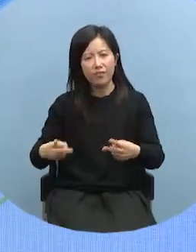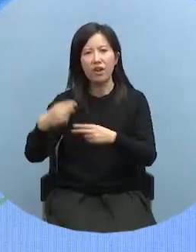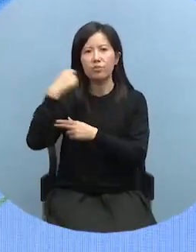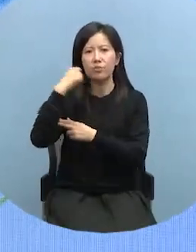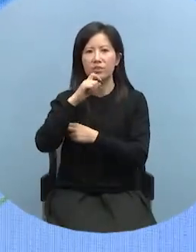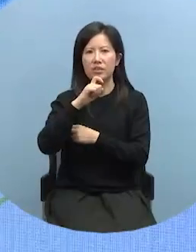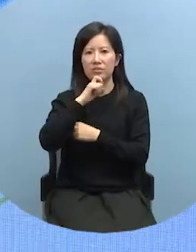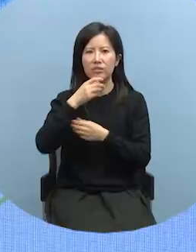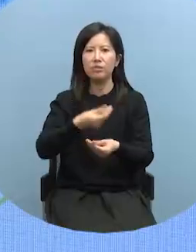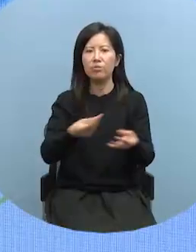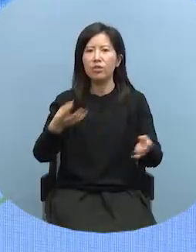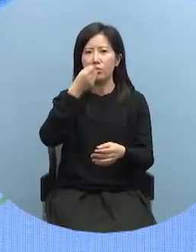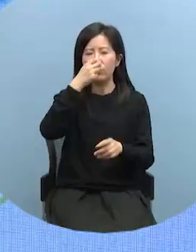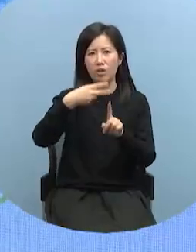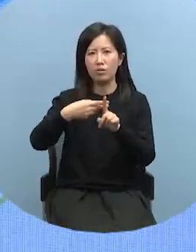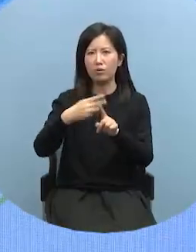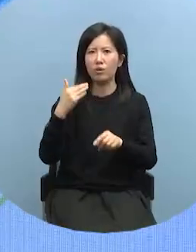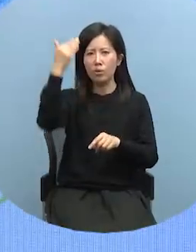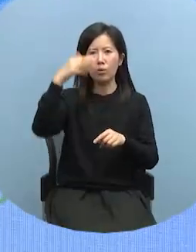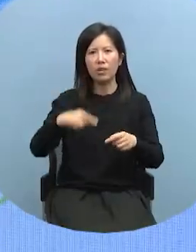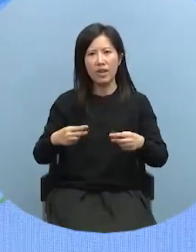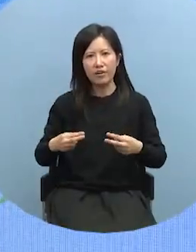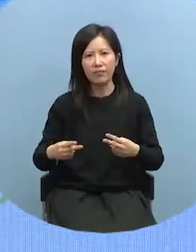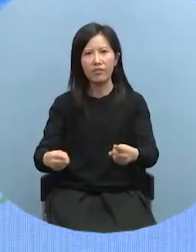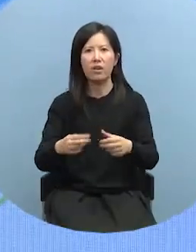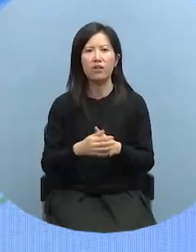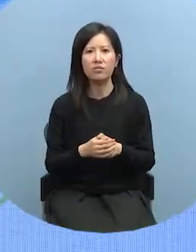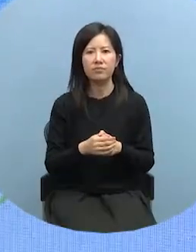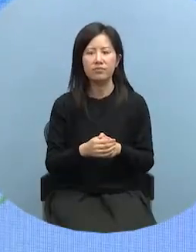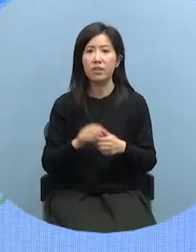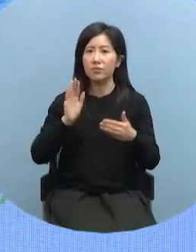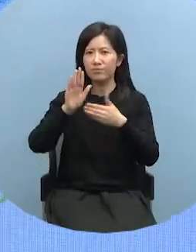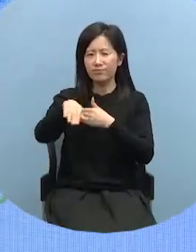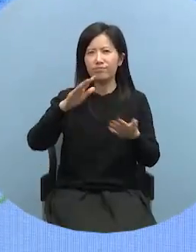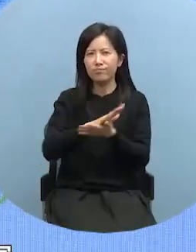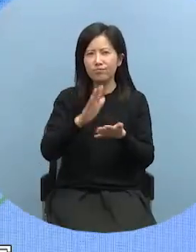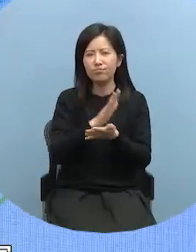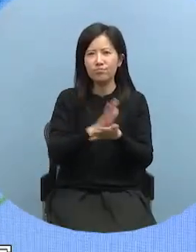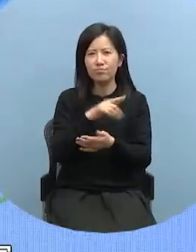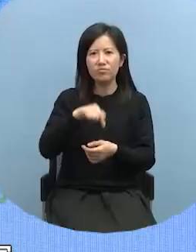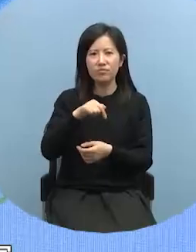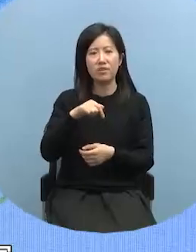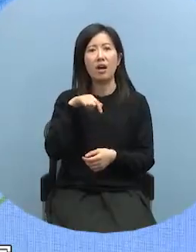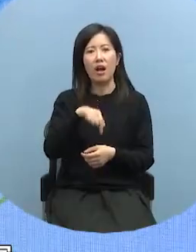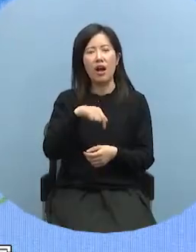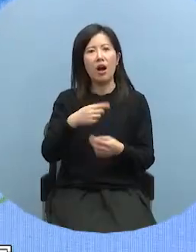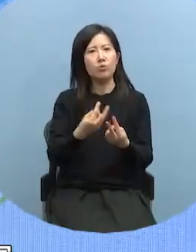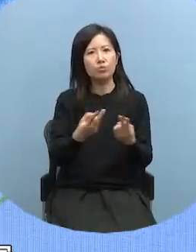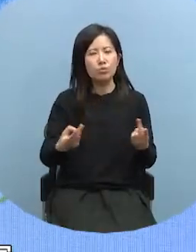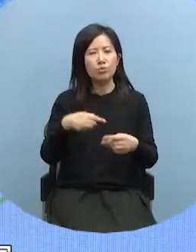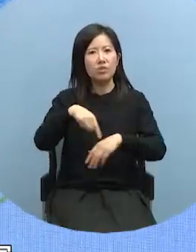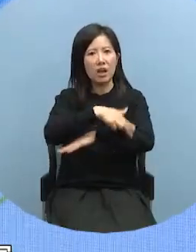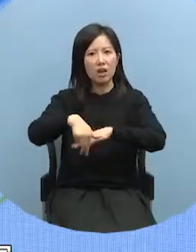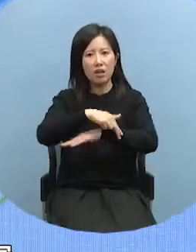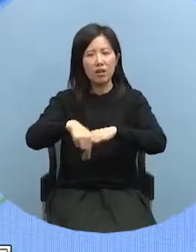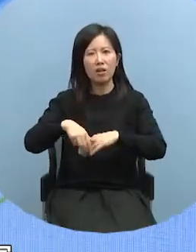能，讓到香港邁向更高質量嘅發展。未來幾年，我哋會將呢一啲發展嘅藍